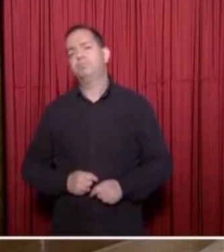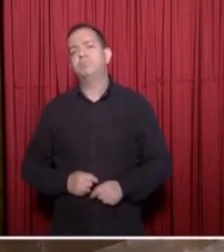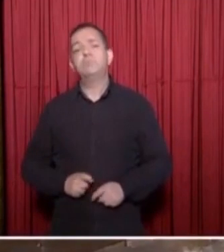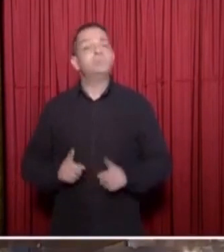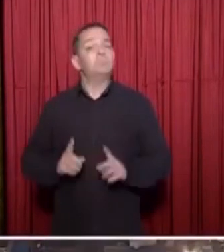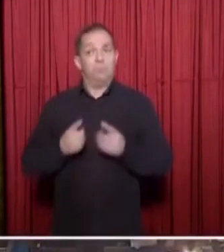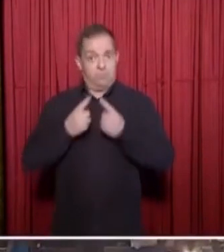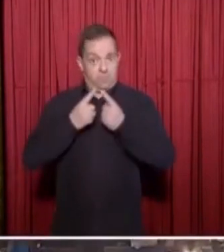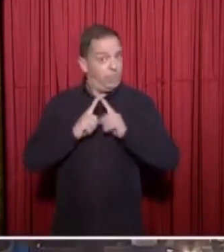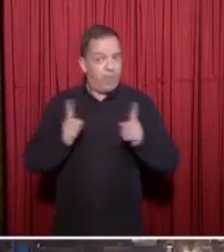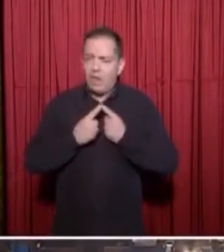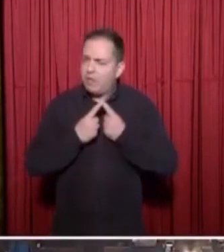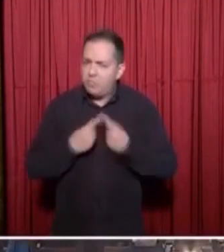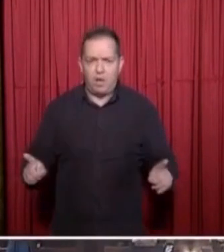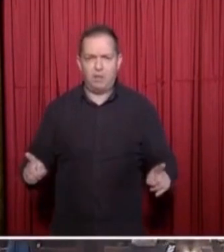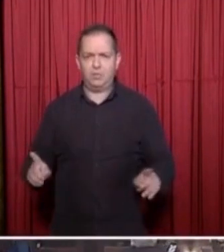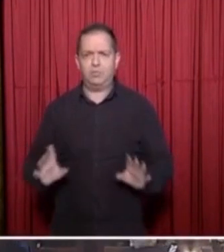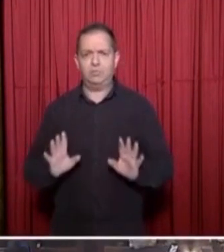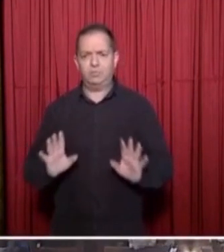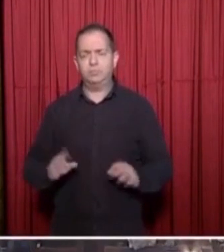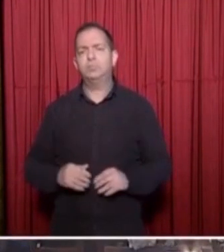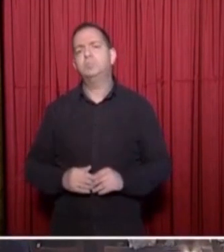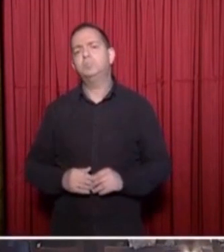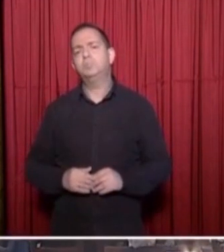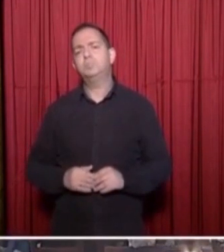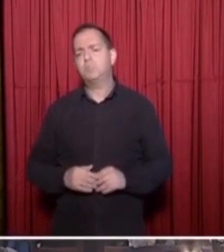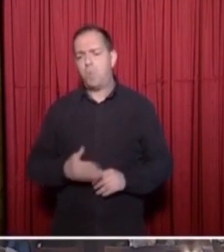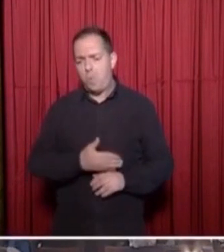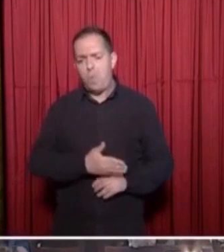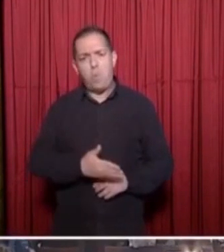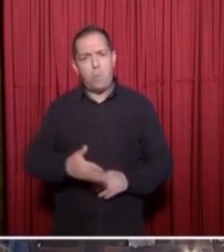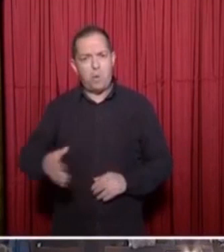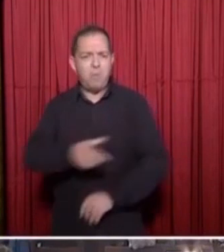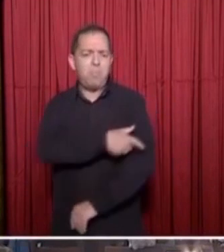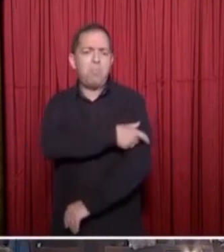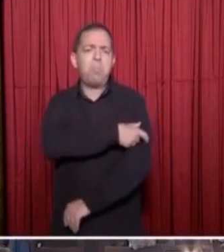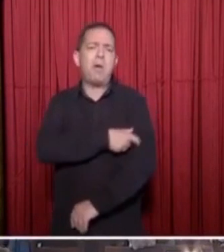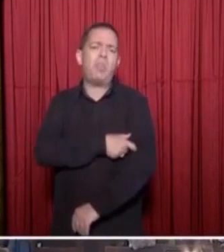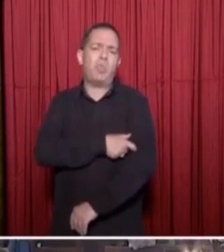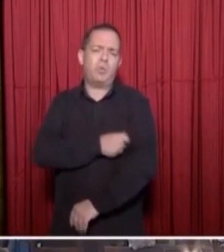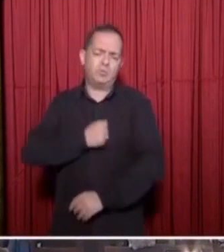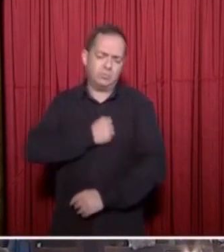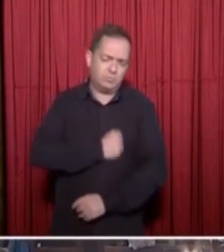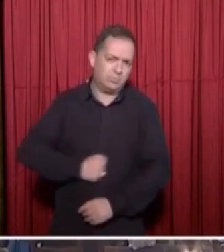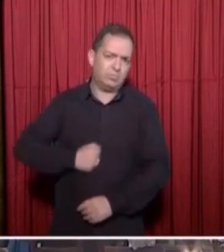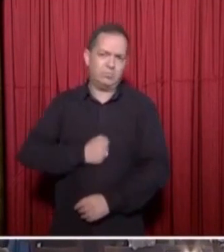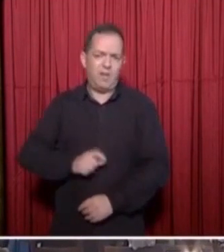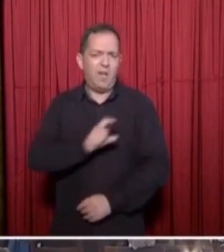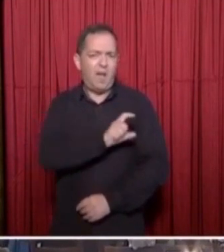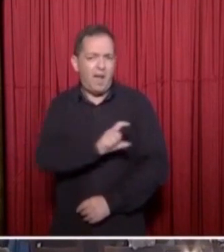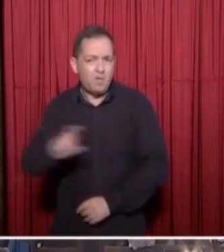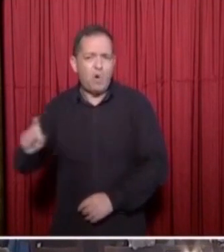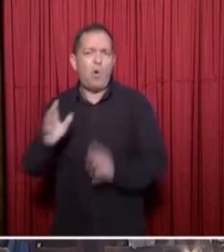το γεγονός ότι μέσα σε αυτήν την πενθυφόρο περίοδο εβδομάδα των παθών